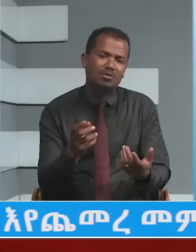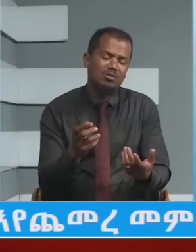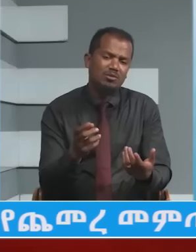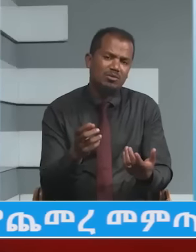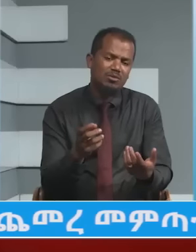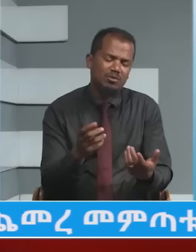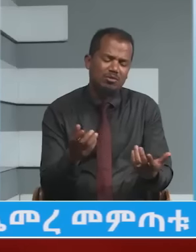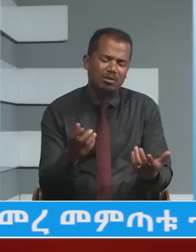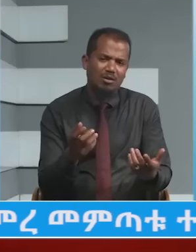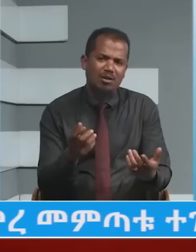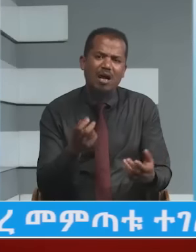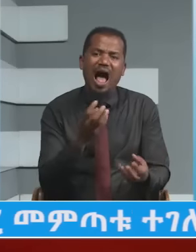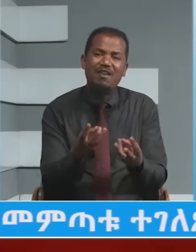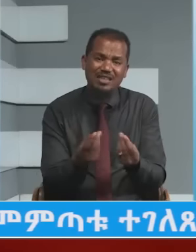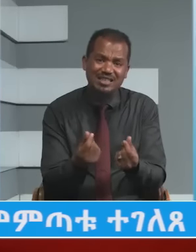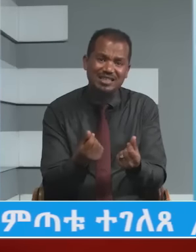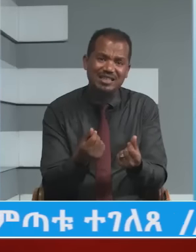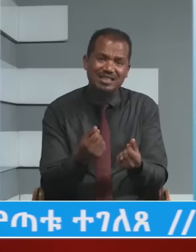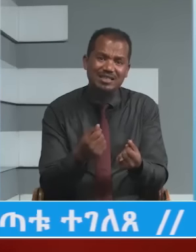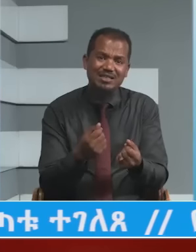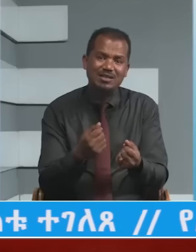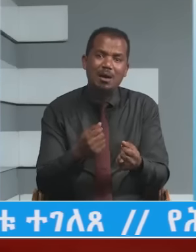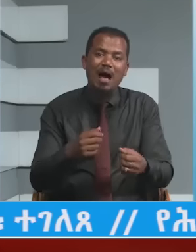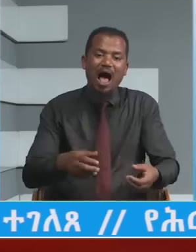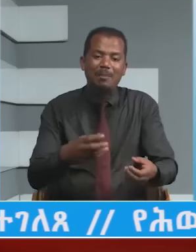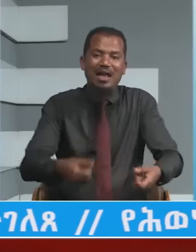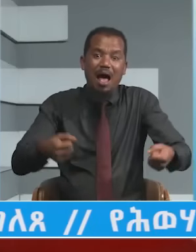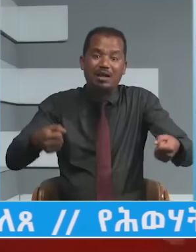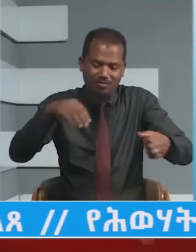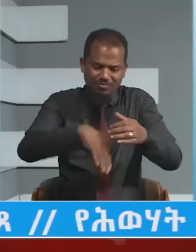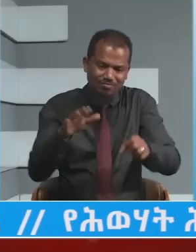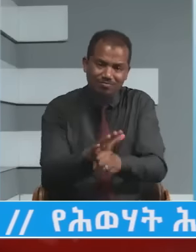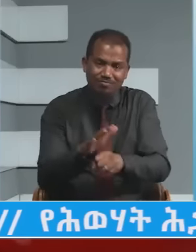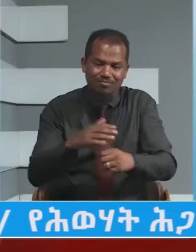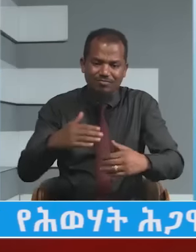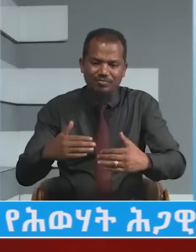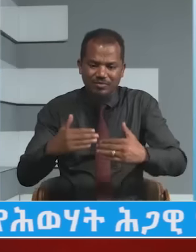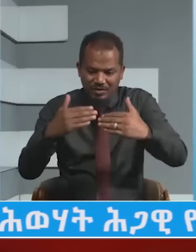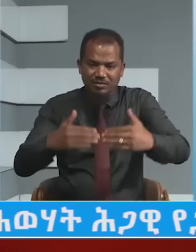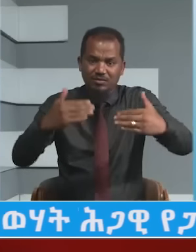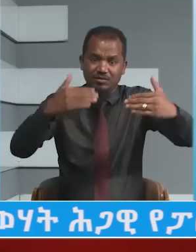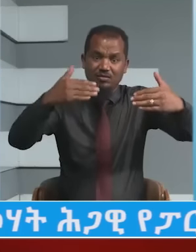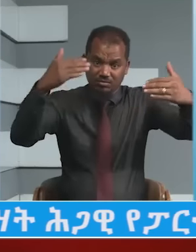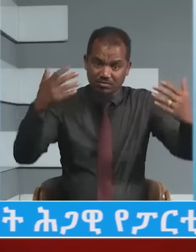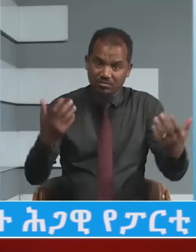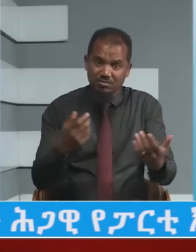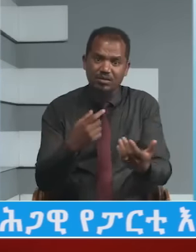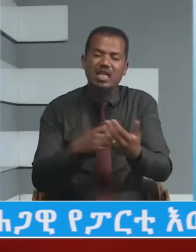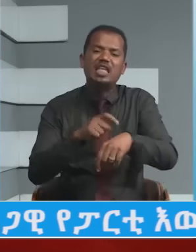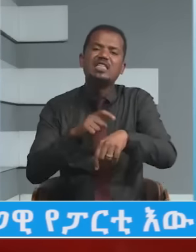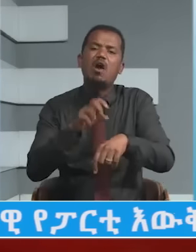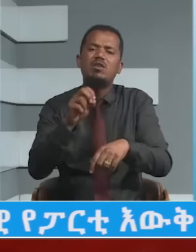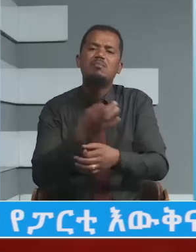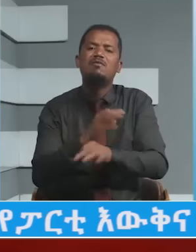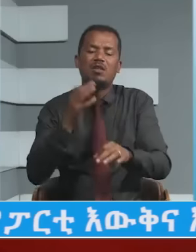ወአ ምንድነው አባስ አፈርን መዳበሪያ ውስጥ ሞልቶ የመገደብ ንዚ ግዛው